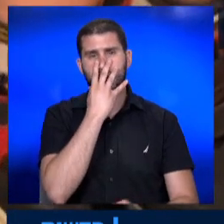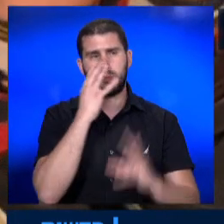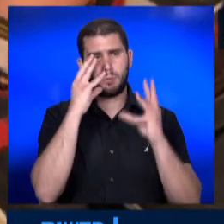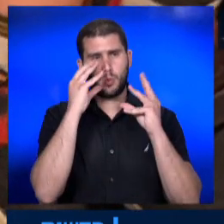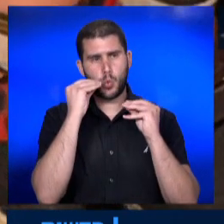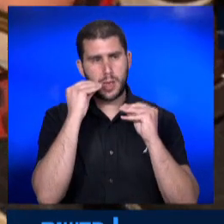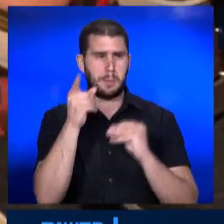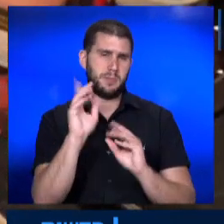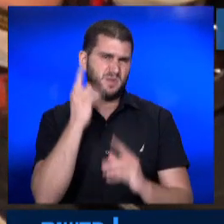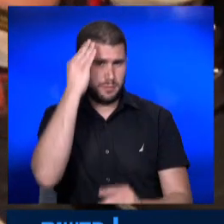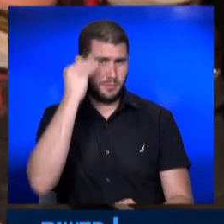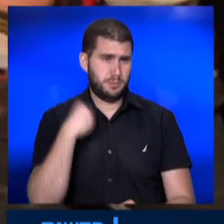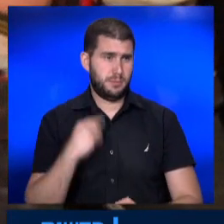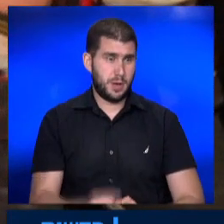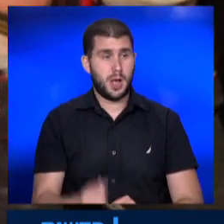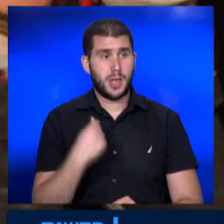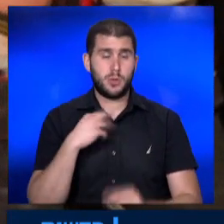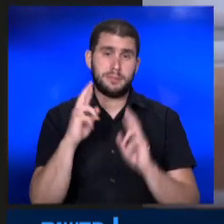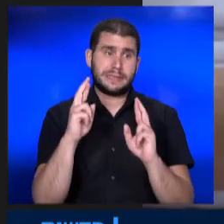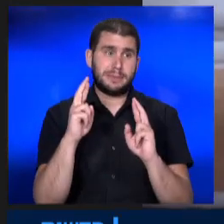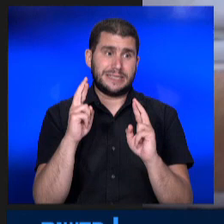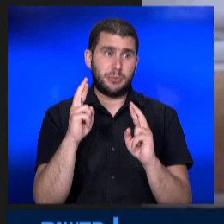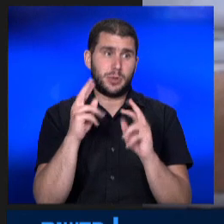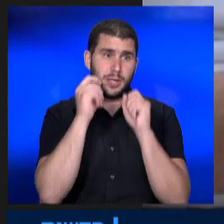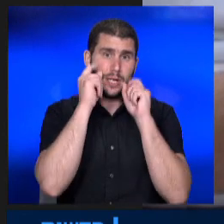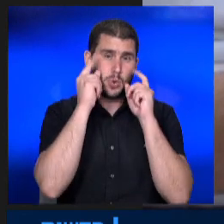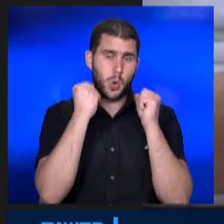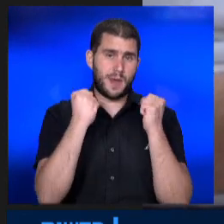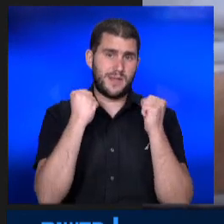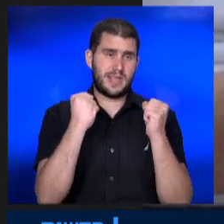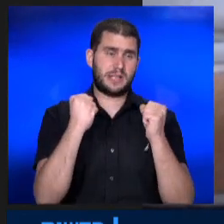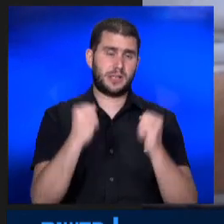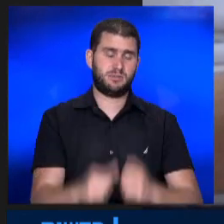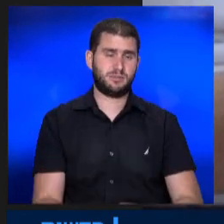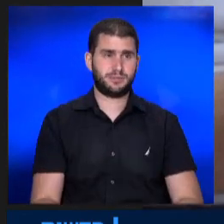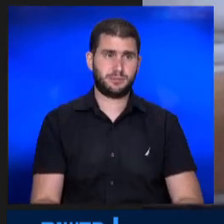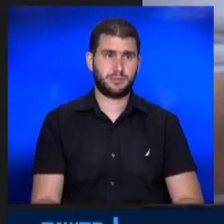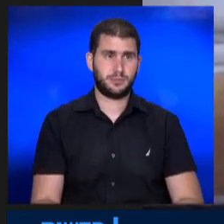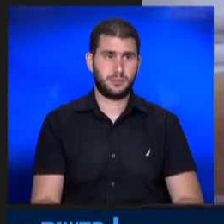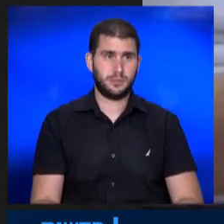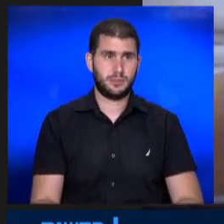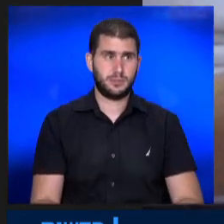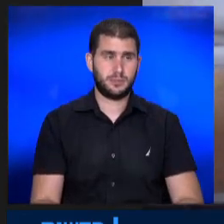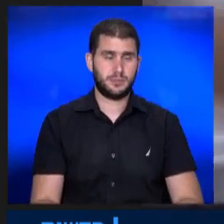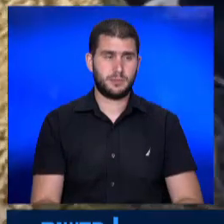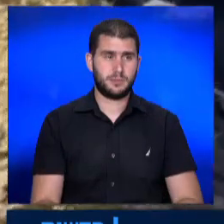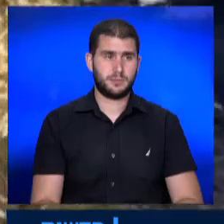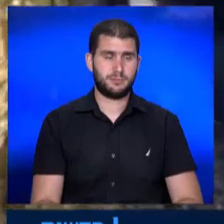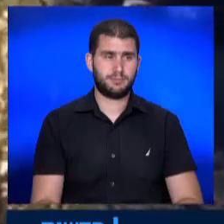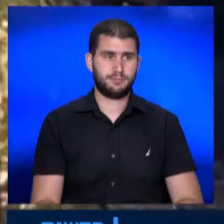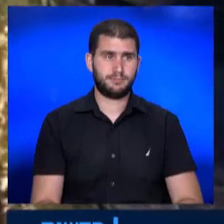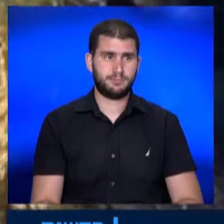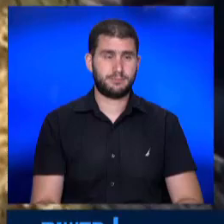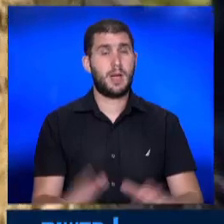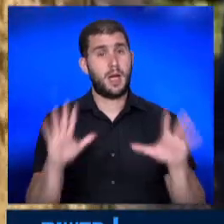זה מה שידוע לנו. ואנחנו מחזיקים אצבעות שבעצם שהוא יתעורר ויהיה חזק.